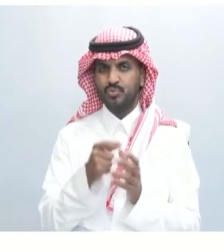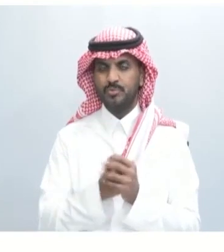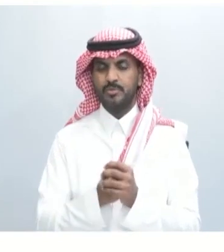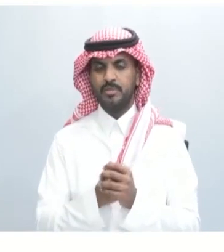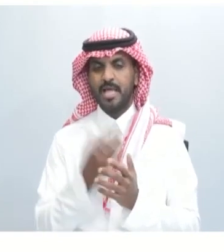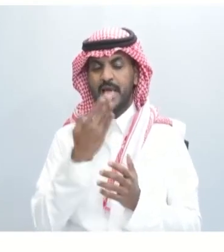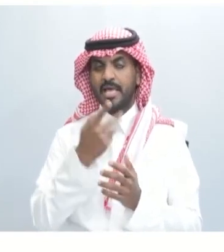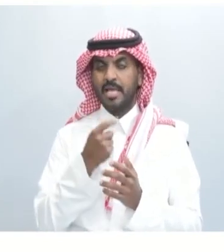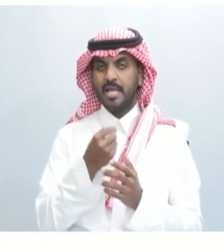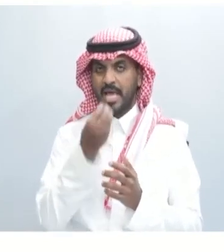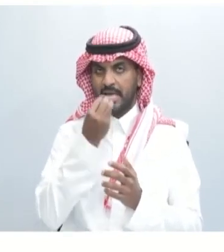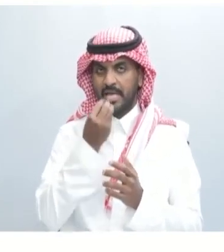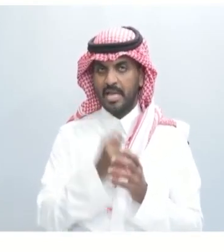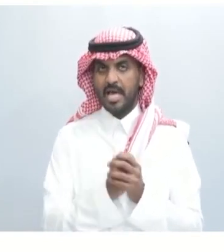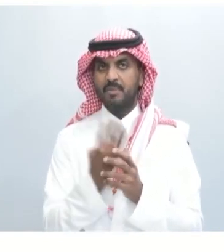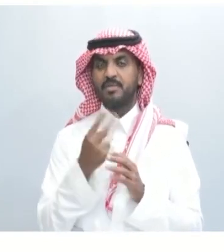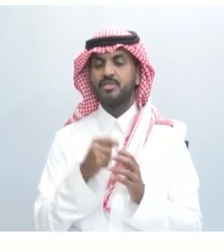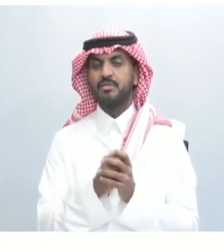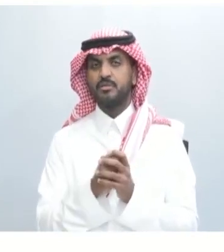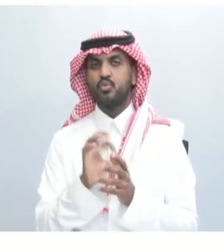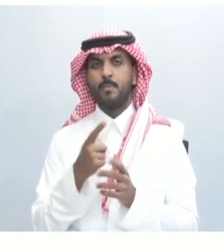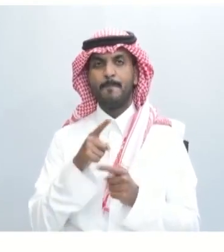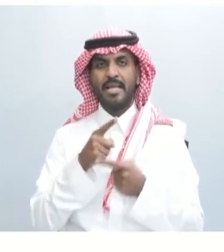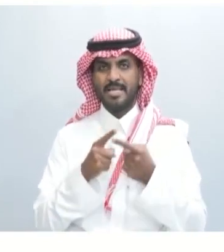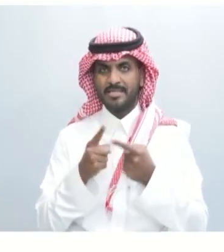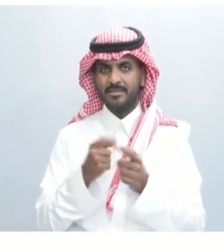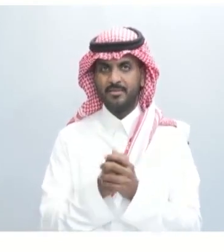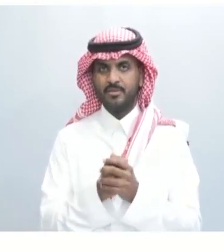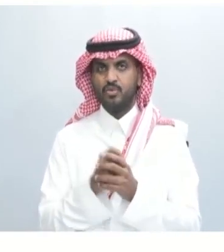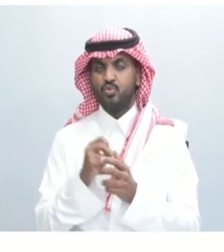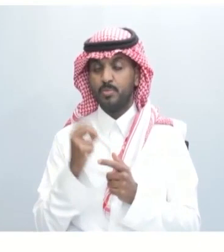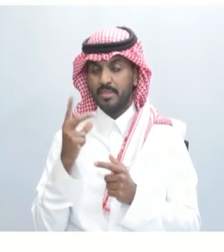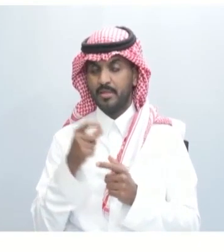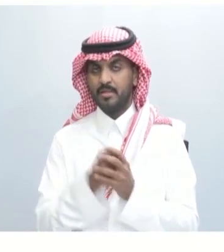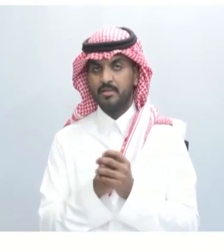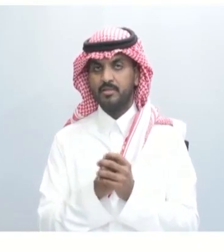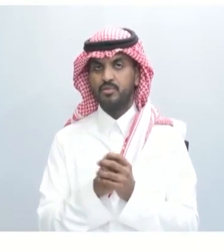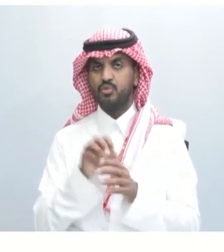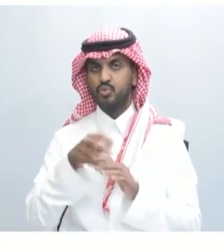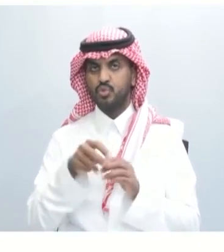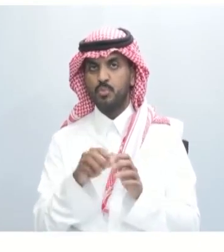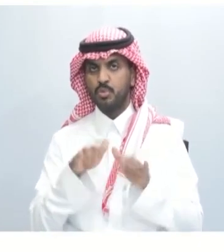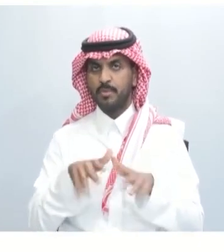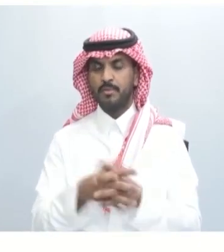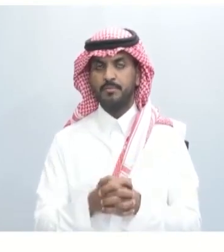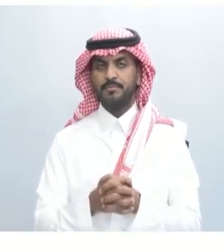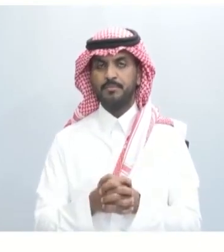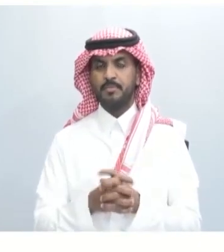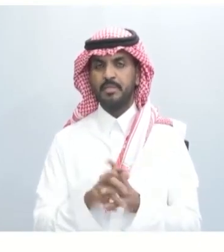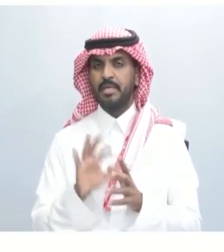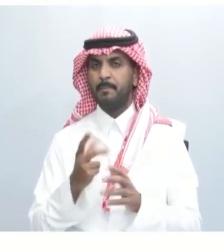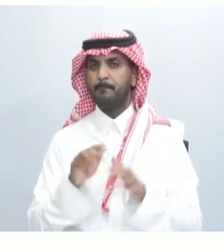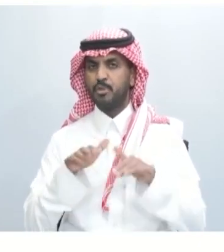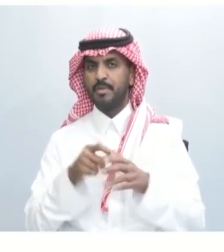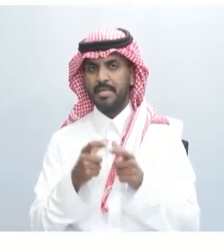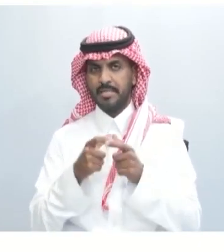او اكل منها اربعه عشر جزءا المطلوب ما الكسر الذي يمثل الجزء المتبقي من قطع الحلوى كم تبقى